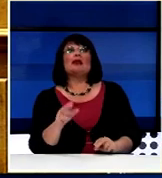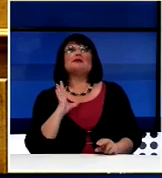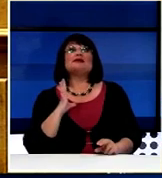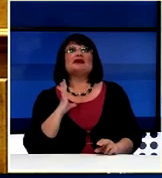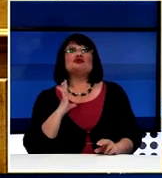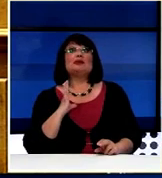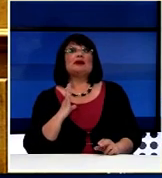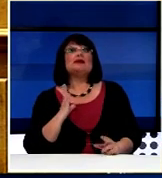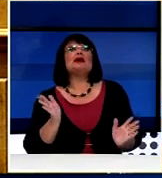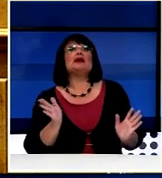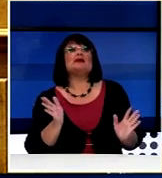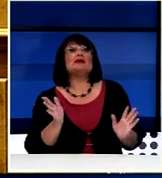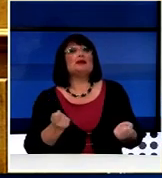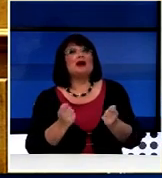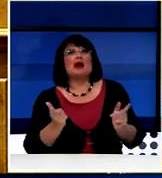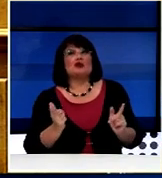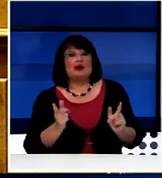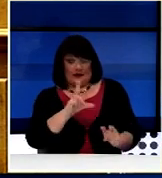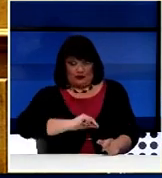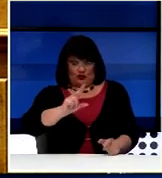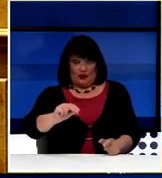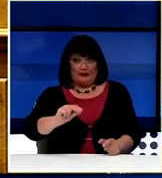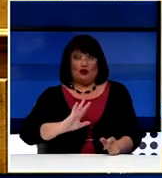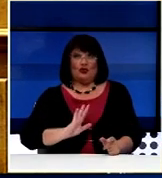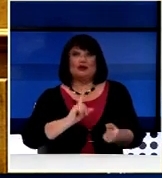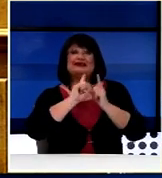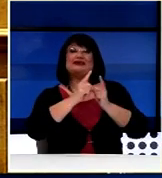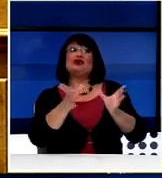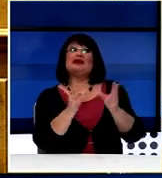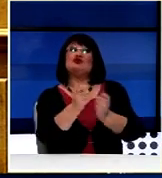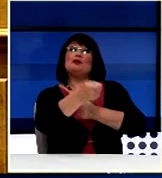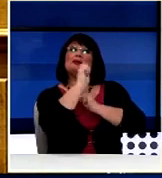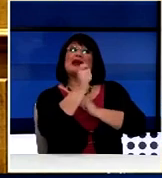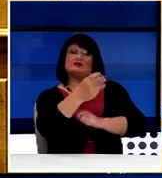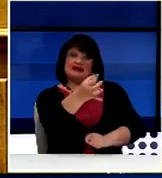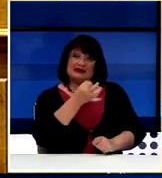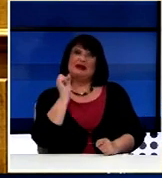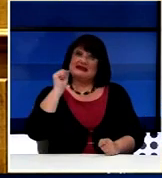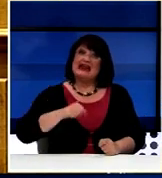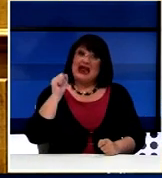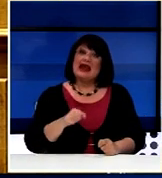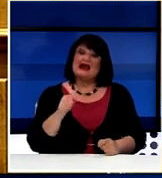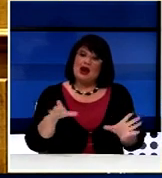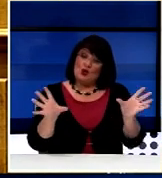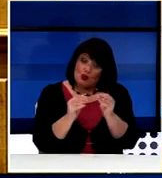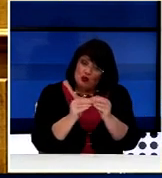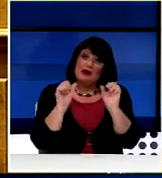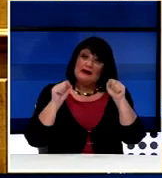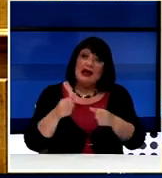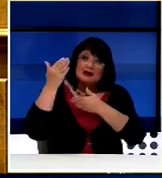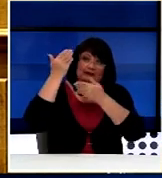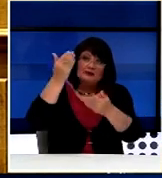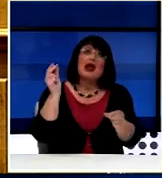Σοπεδώνετε δηλαδή, όπως κάνατε και στη Συμφωνία των Πρεσπών, που ήσασταν υπέρ, που την τηρήσατε, την τηρείτε και την τιμάτε,